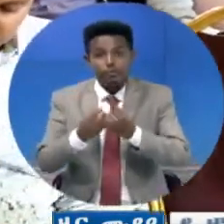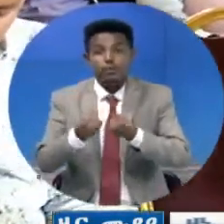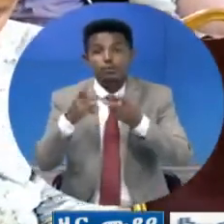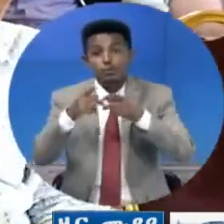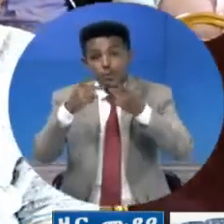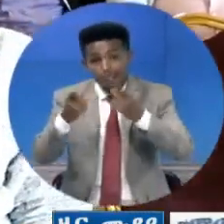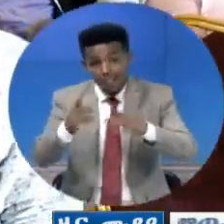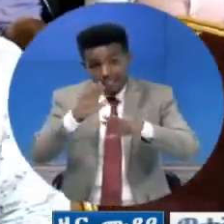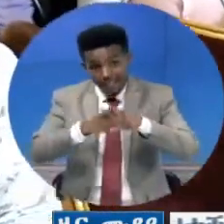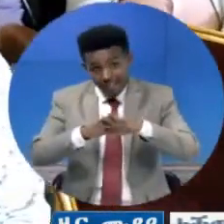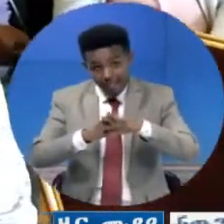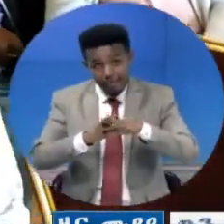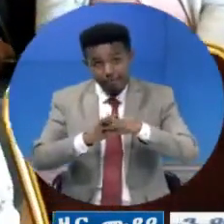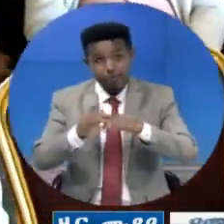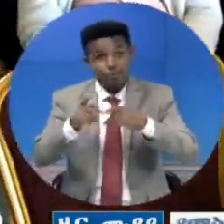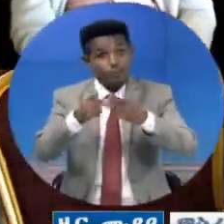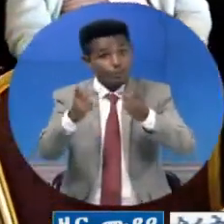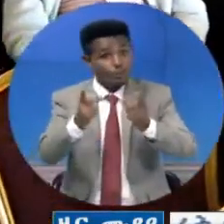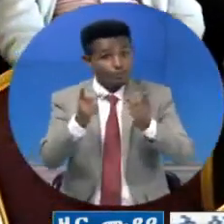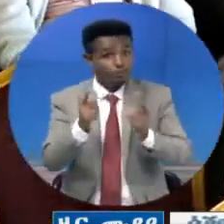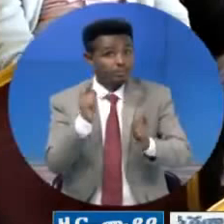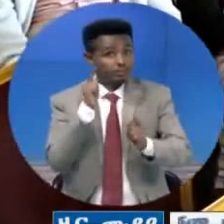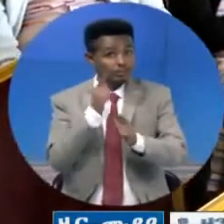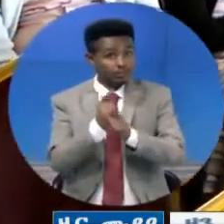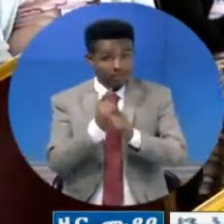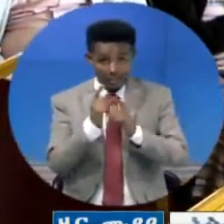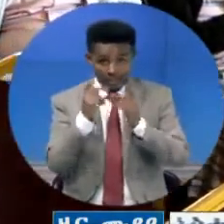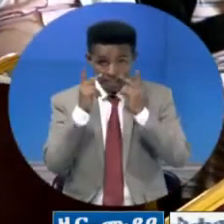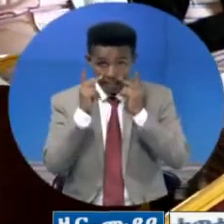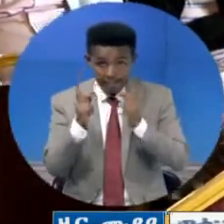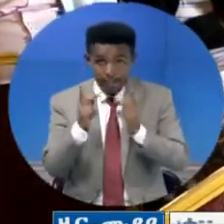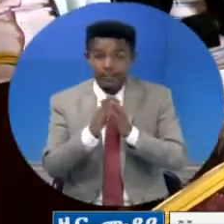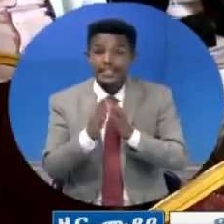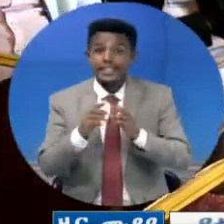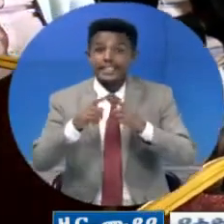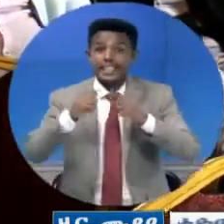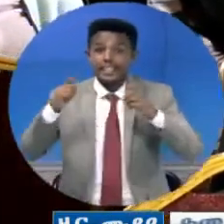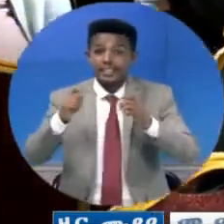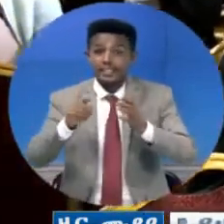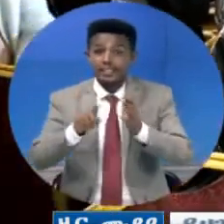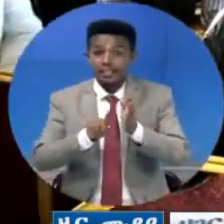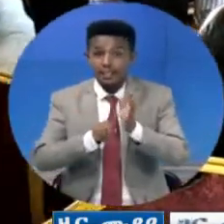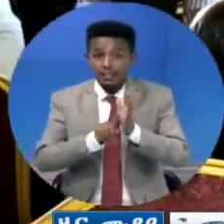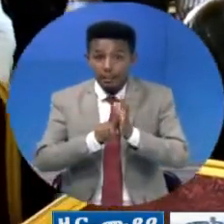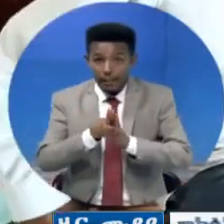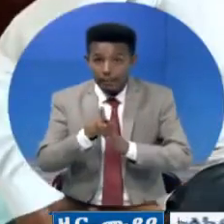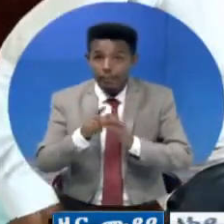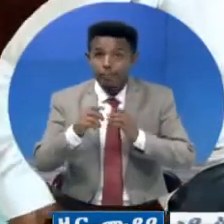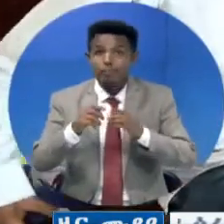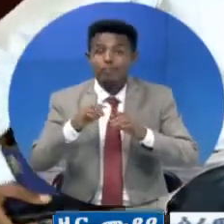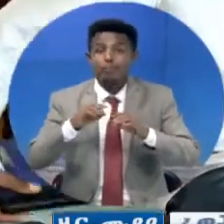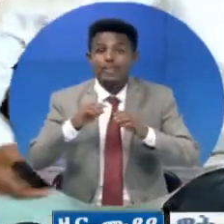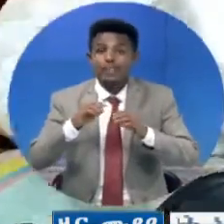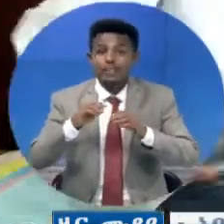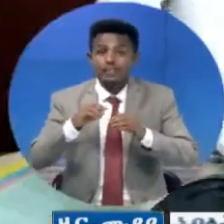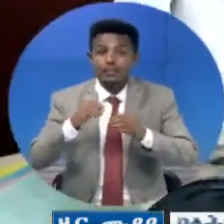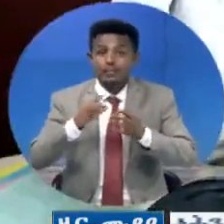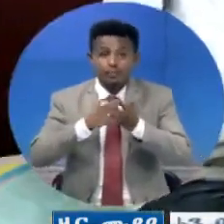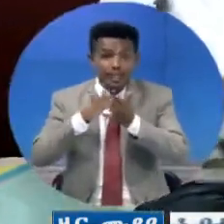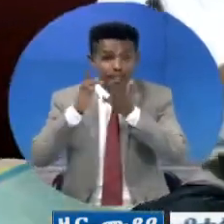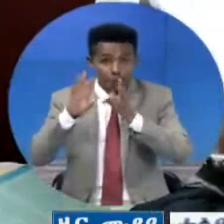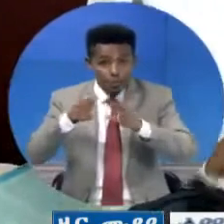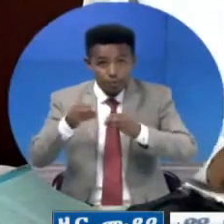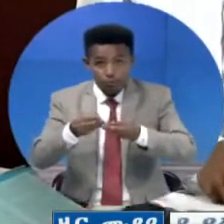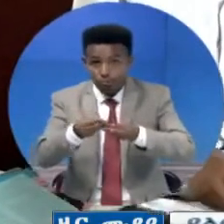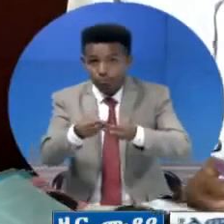በመስክም እንዳረጋገጥ ነው አርሶ አደሩ ጸረተባይ ኬሚካሎችን ሲረጭ አንደኛ ከእንትኑ ይልቅ ከልብሱ